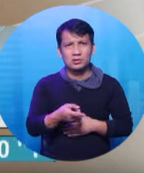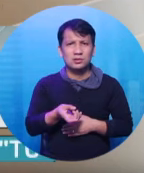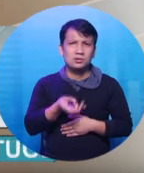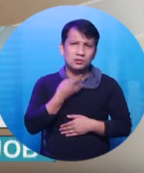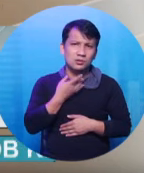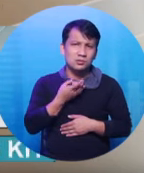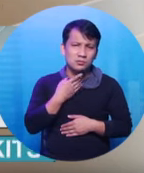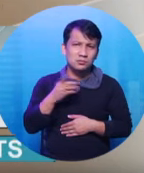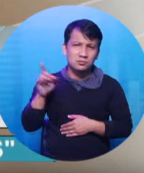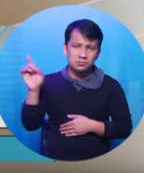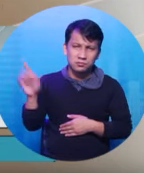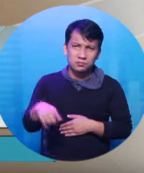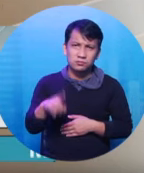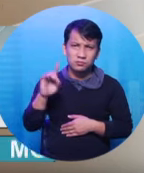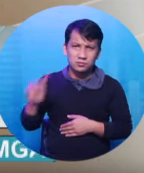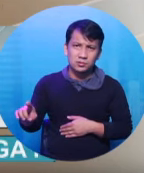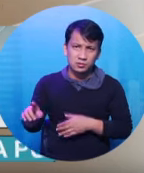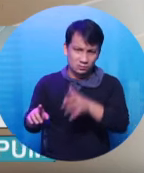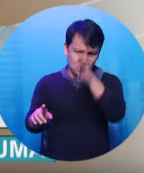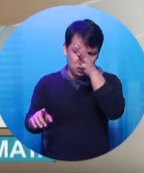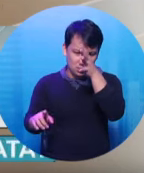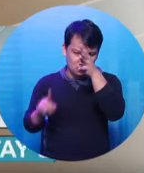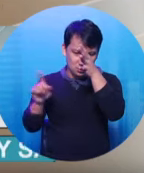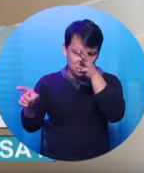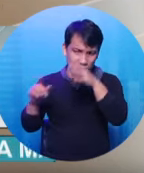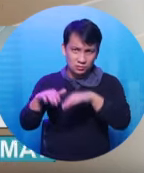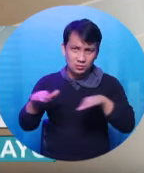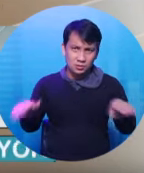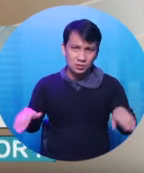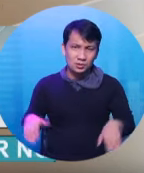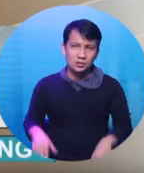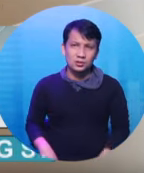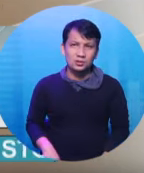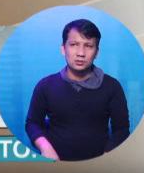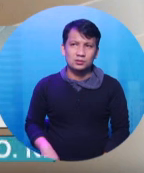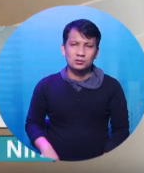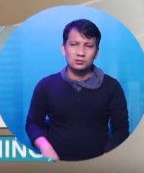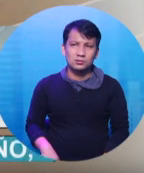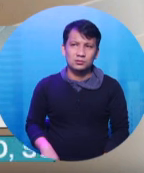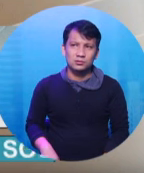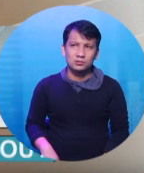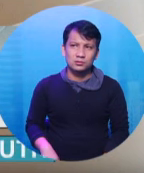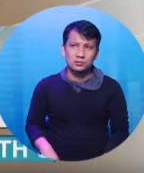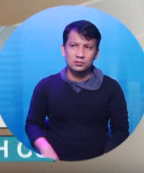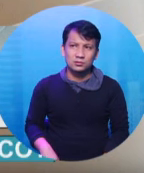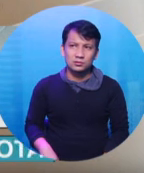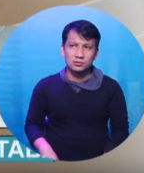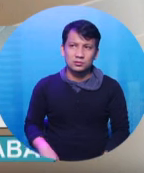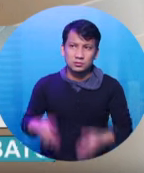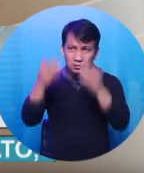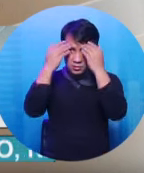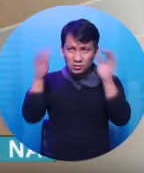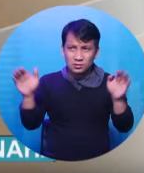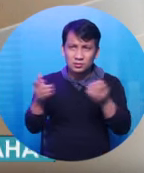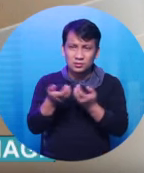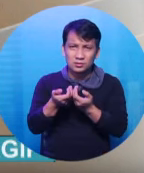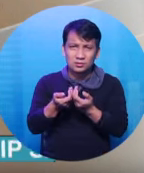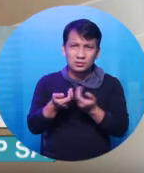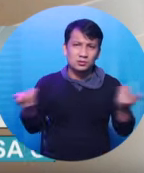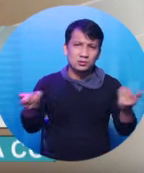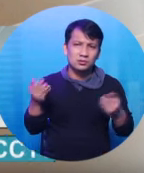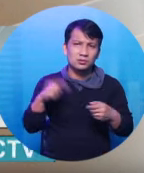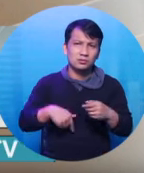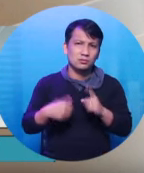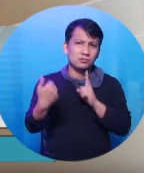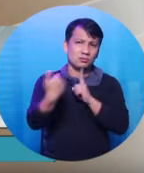niya, binababoy niya ang ama ng inyong mga anak? Hindi ko po sir alam. Kasi po naghiwalay naman po kami kasi po